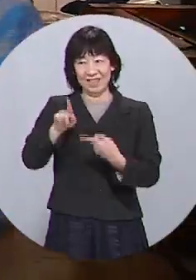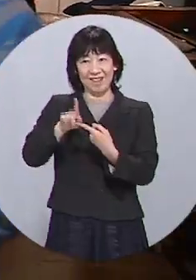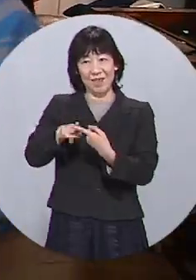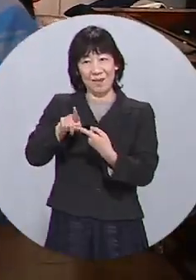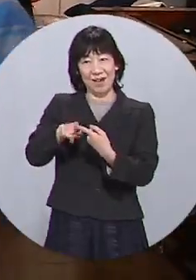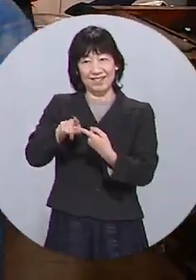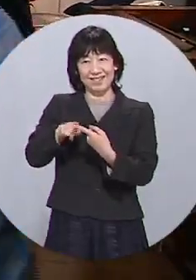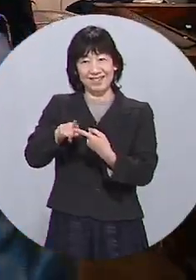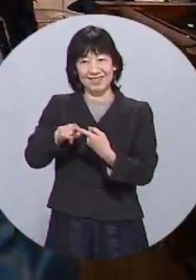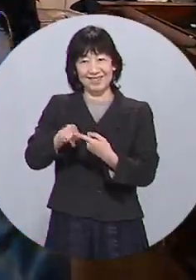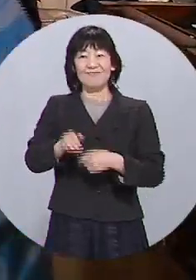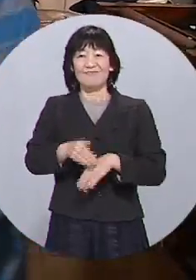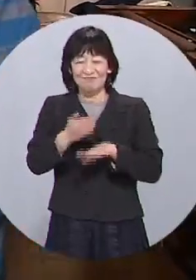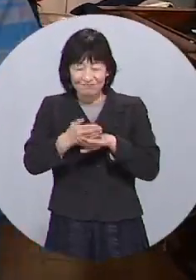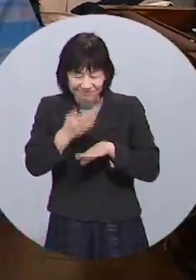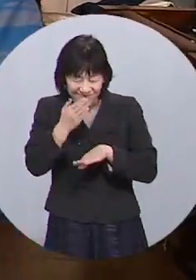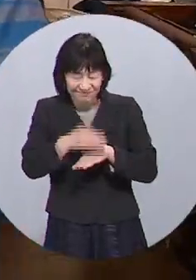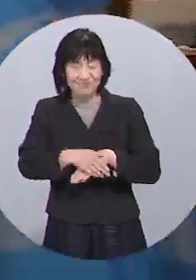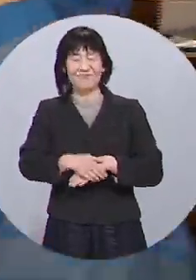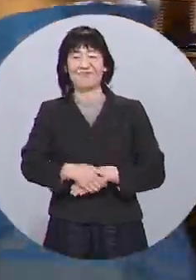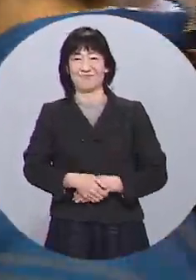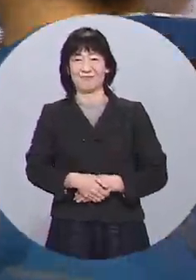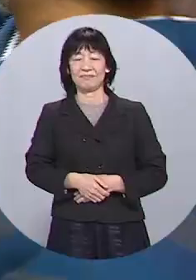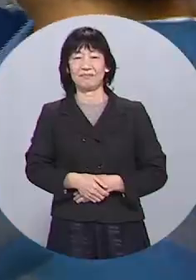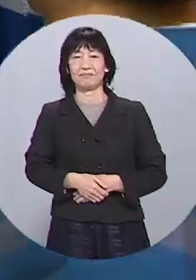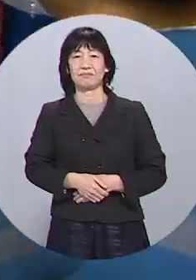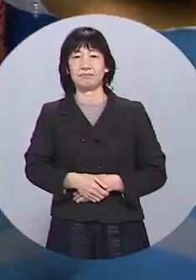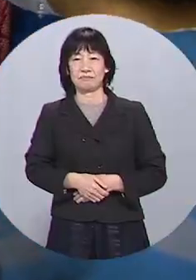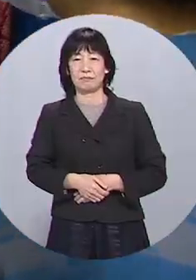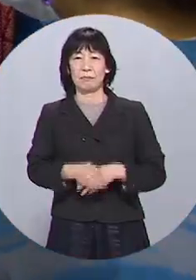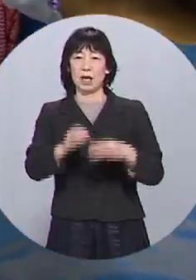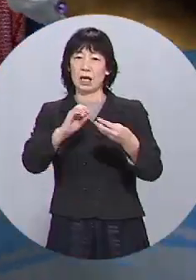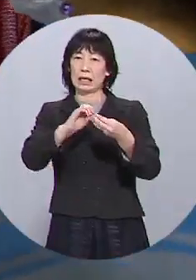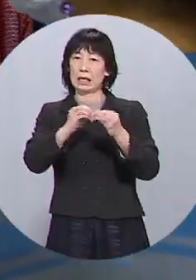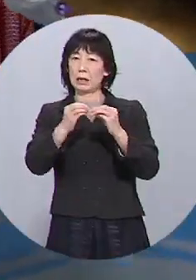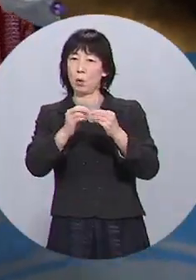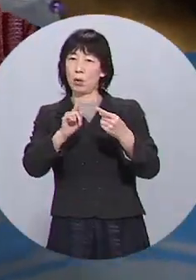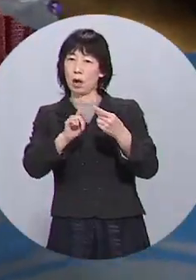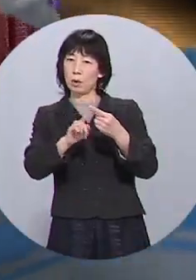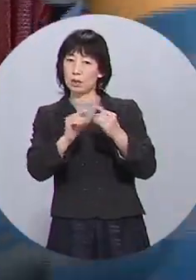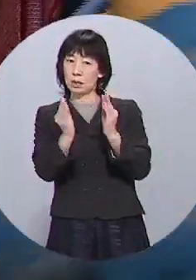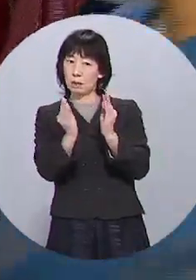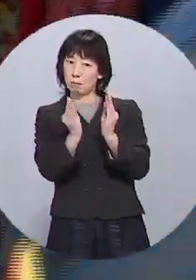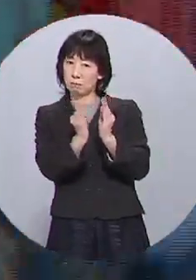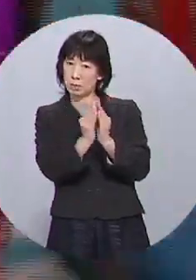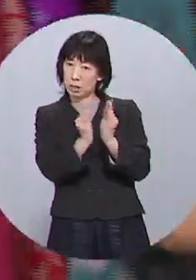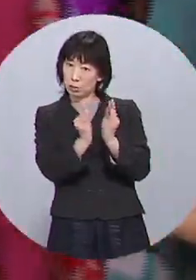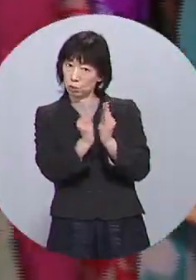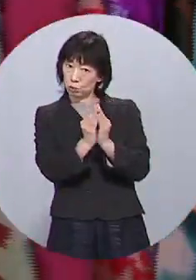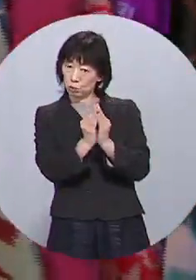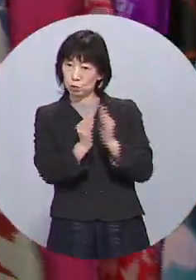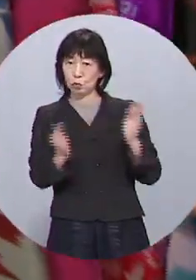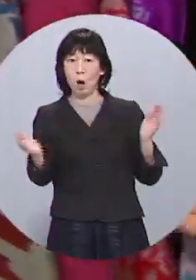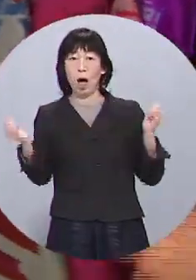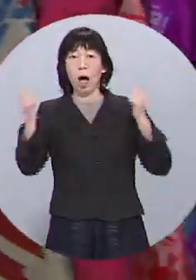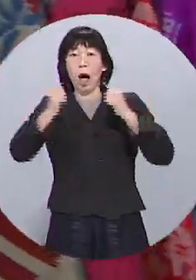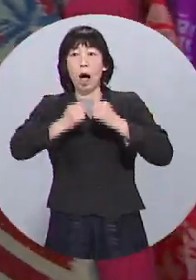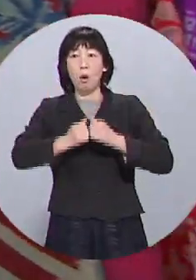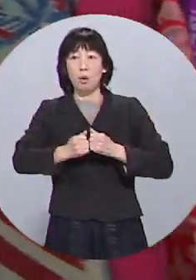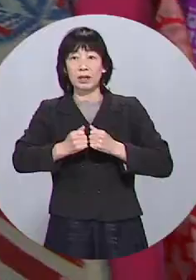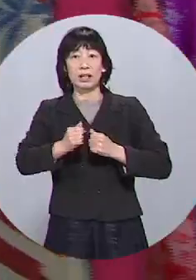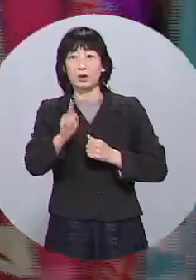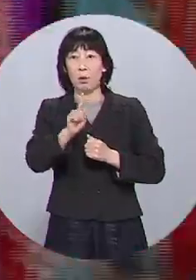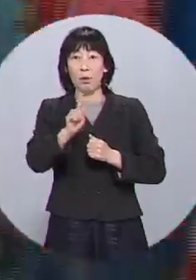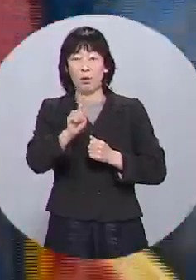ですね。 ありがとうございます。 服なら色味を合わせてピンクと水色。 お、 この香りなんていかがでしょう。 いいじゃ